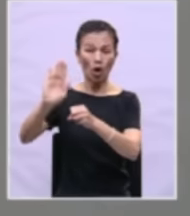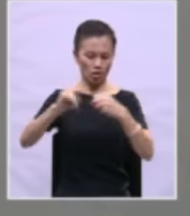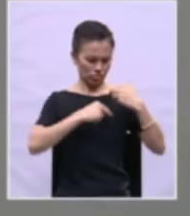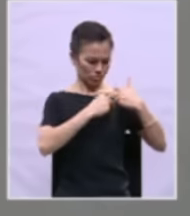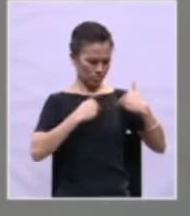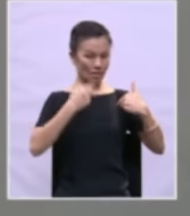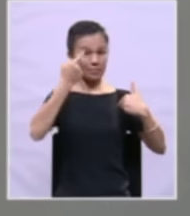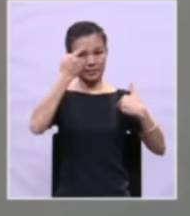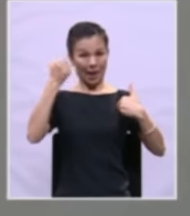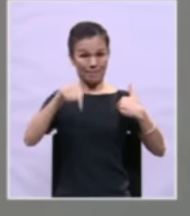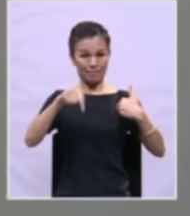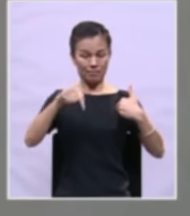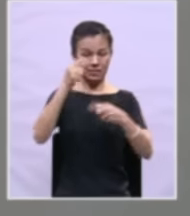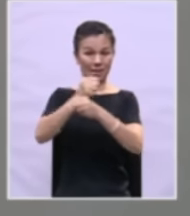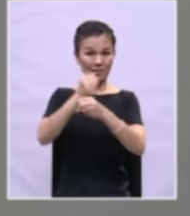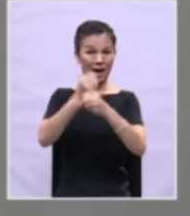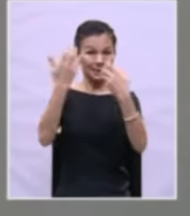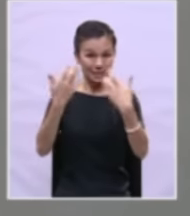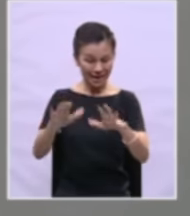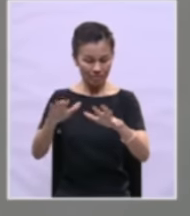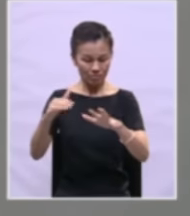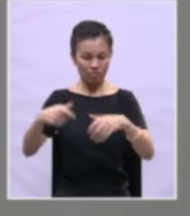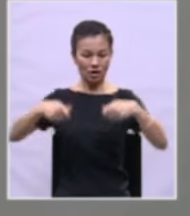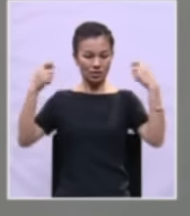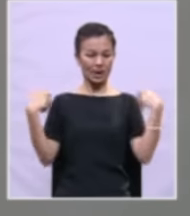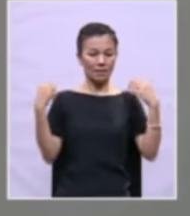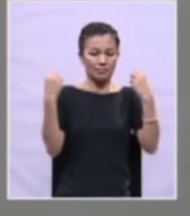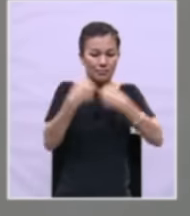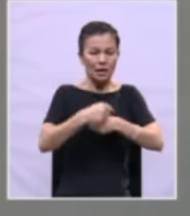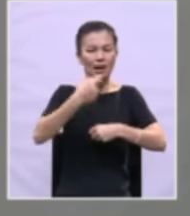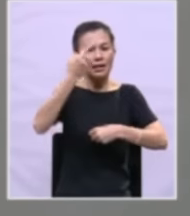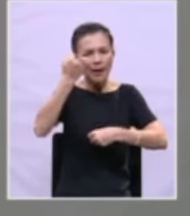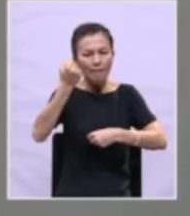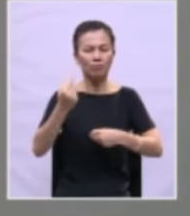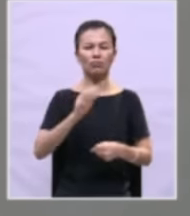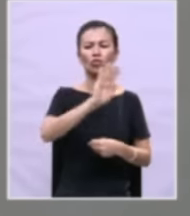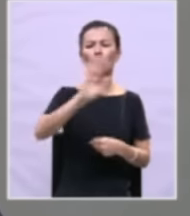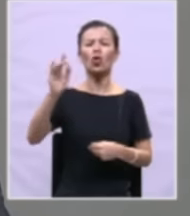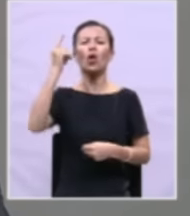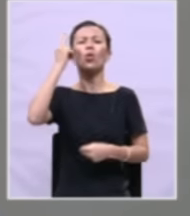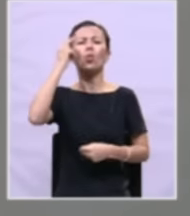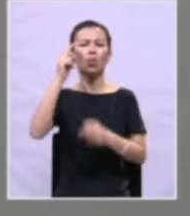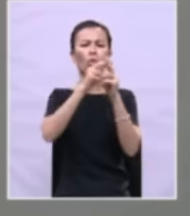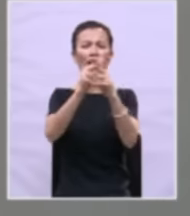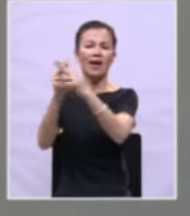ปเมื่อนอกเวลาเขาต้องใส่ชุดดำอยู่แล้วทุกคนเขารู้หน้าที่อยู่ไม่ใช่ไปคอยไล่ล่าใครใส่ไม่ใส่ไม่มีปัญหาอีกนะ